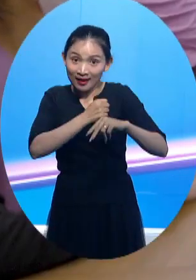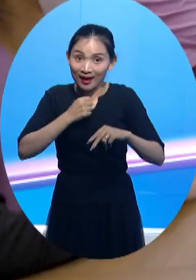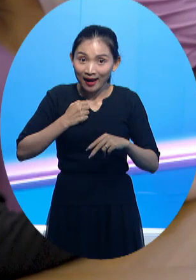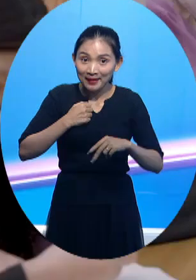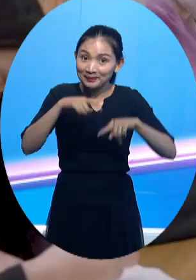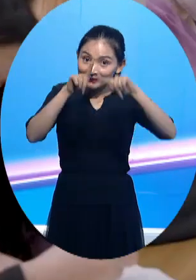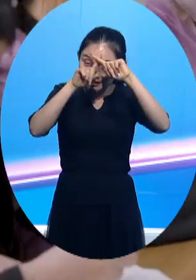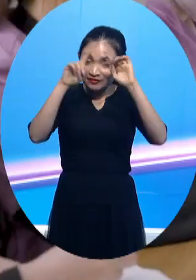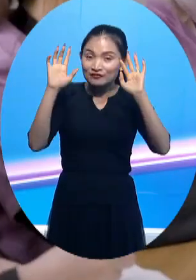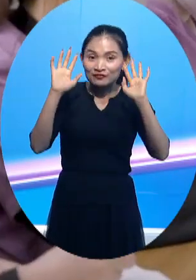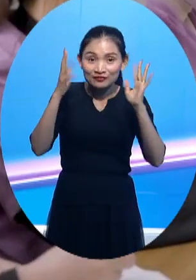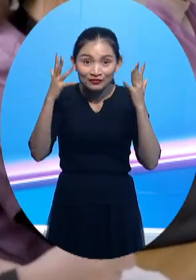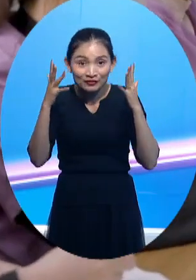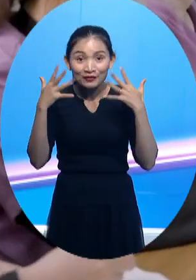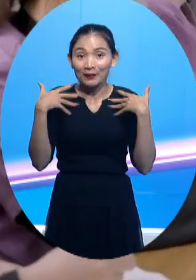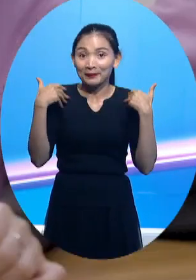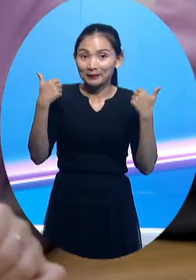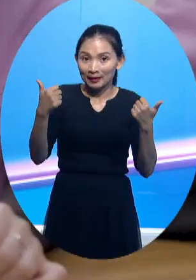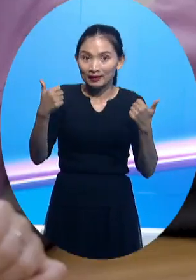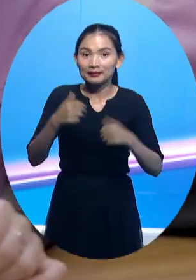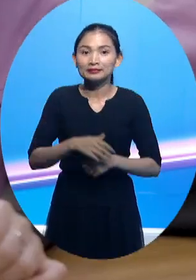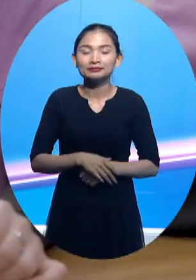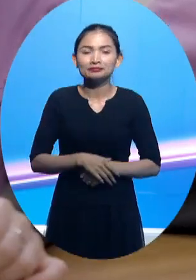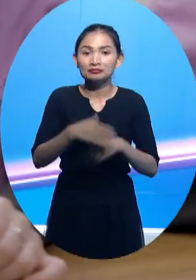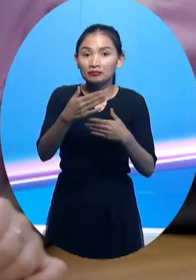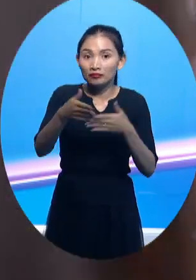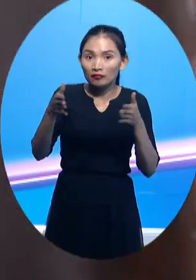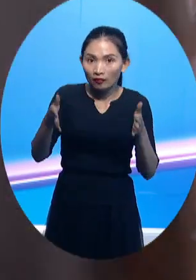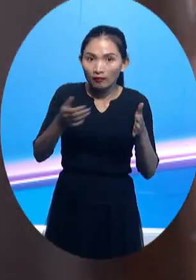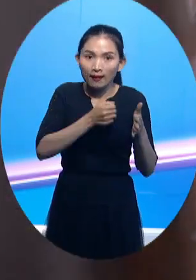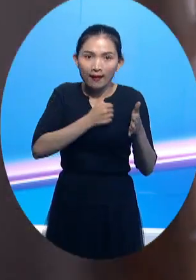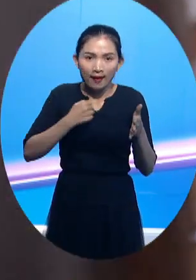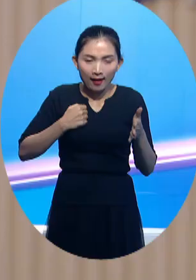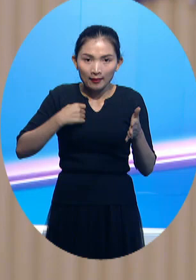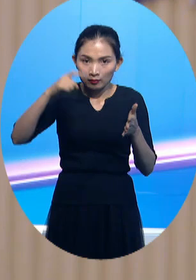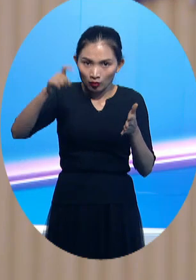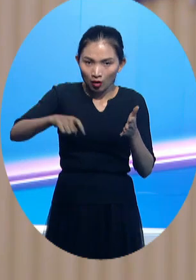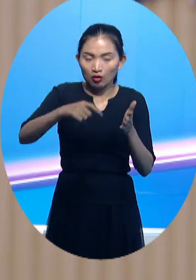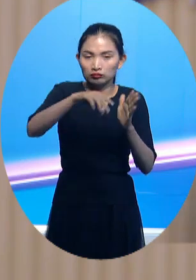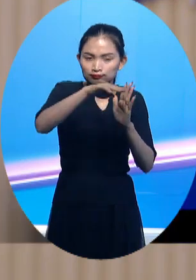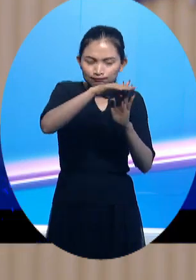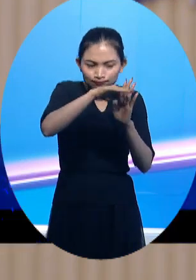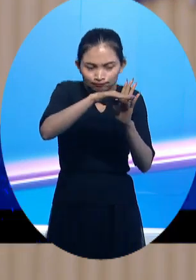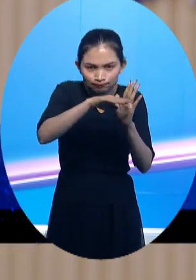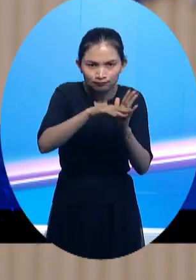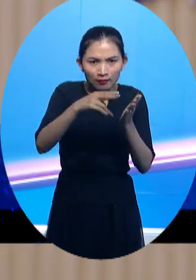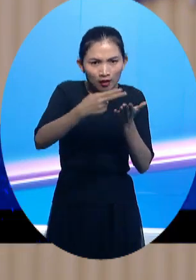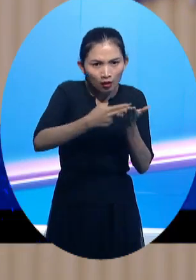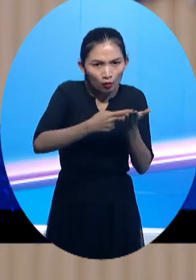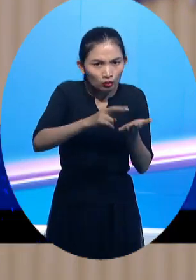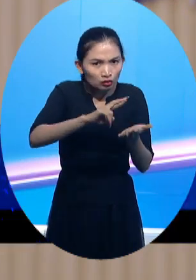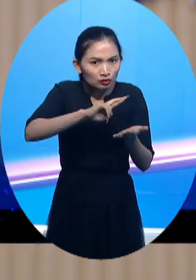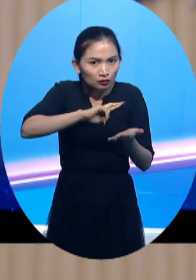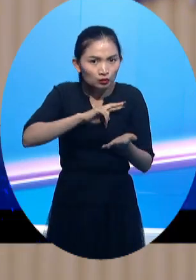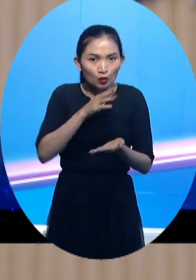khám sẽ đưa ra những phác đồ điều trị phù hợp nhất để đạt kết quả cho người bệnh cùng với sự chăm sóc